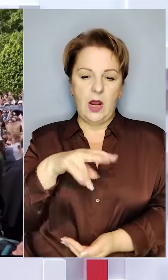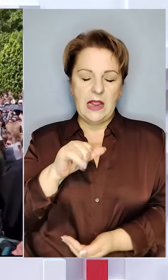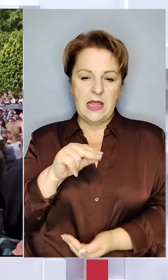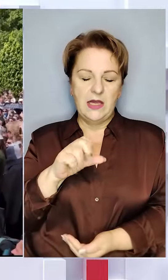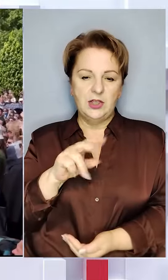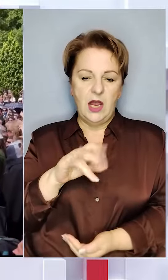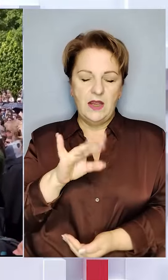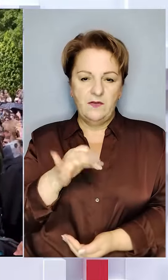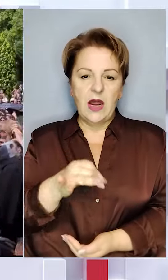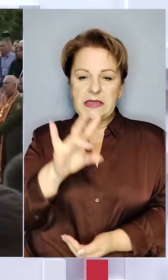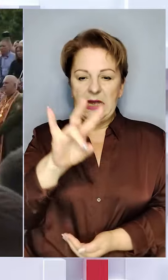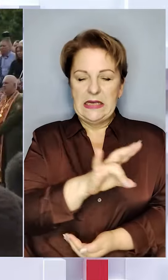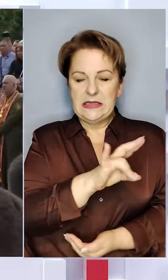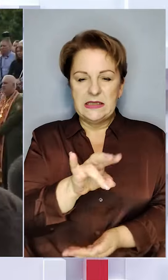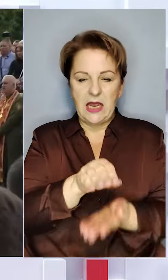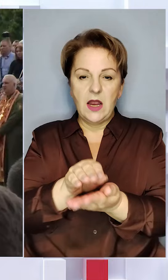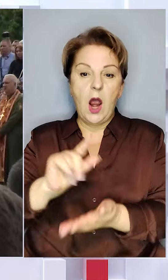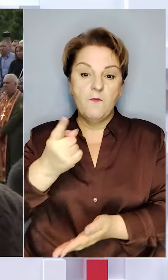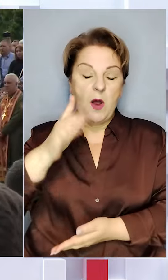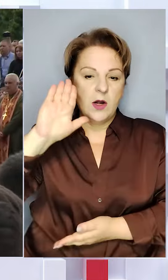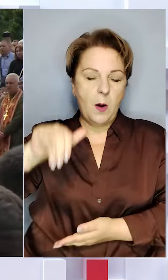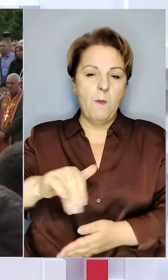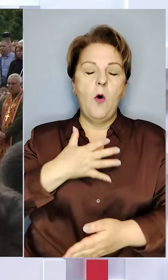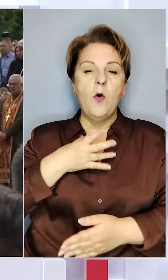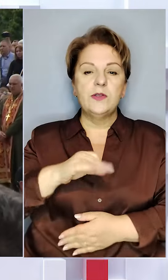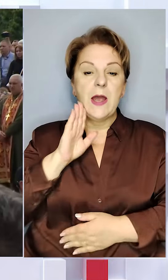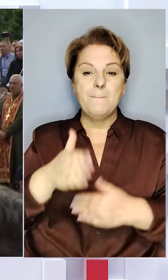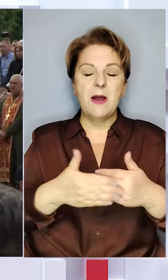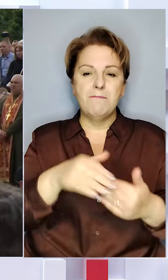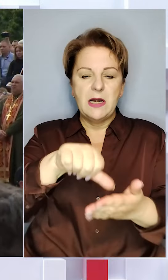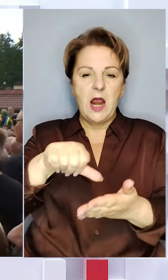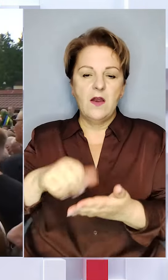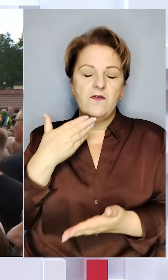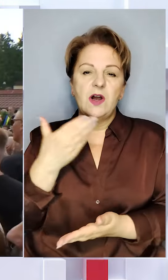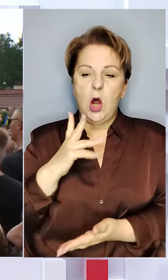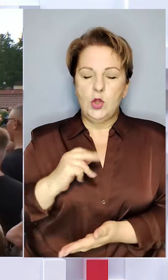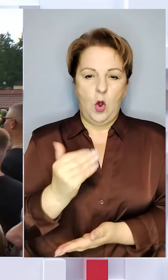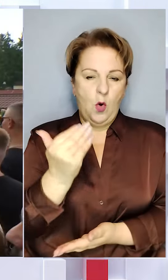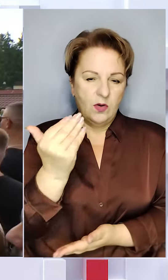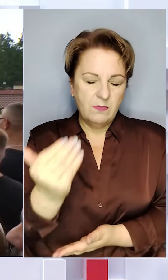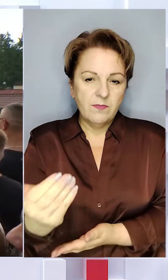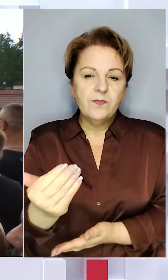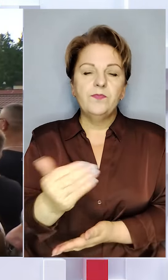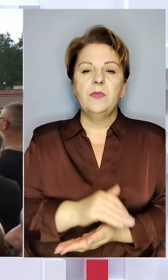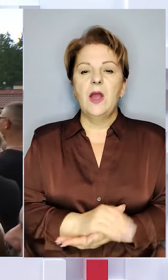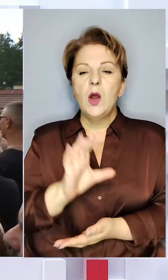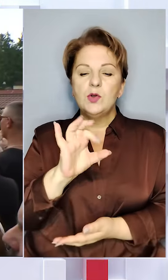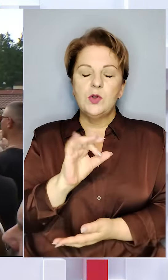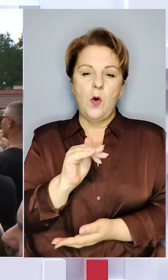Вже на Личаківському цвинтарі вперше після загибелі мами перед присутніми виступила донька Ірини